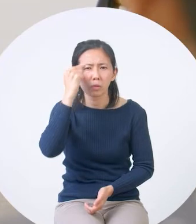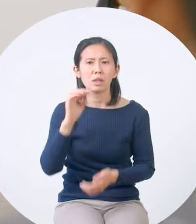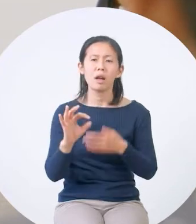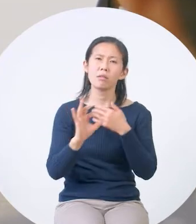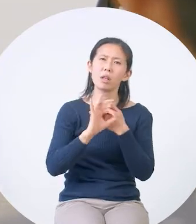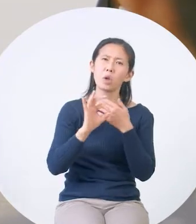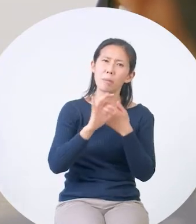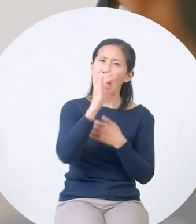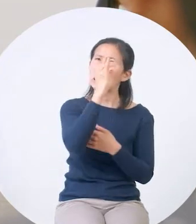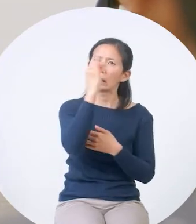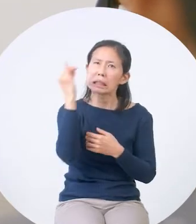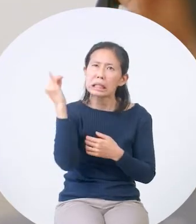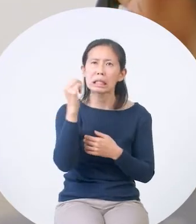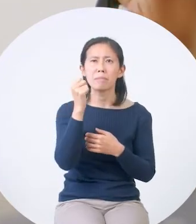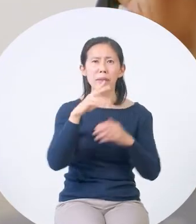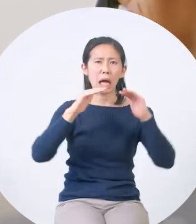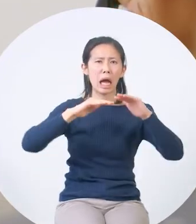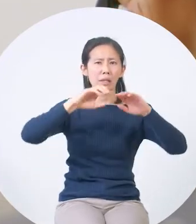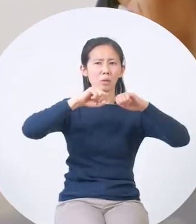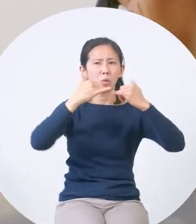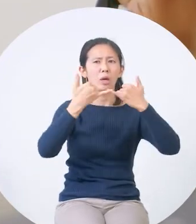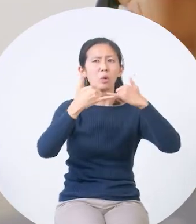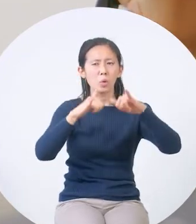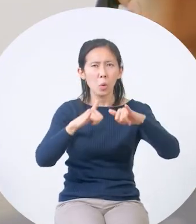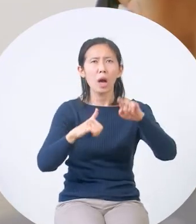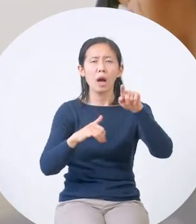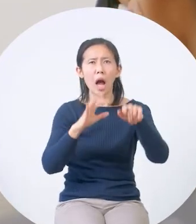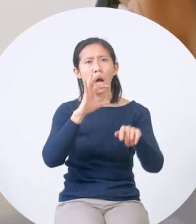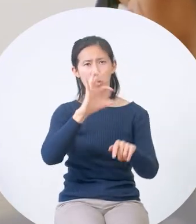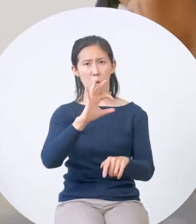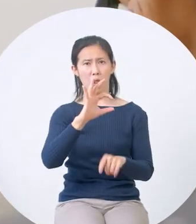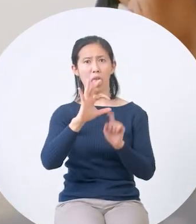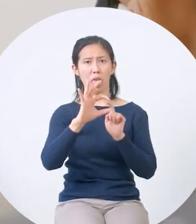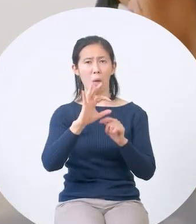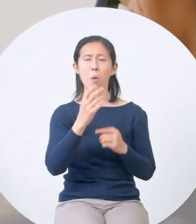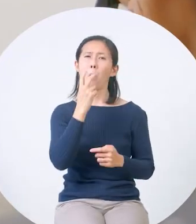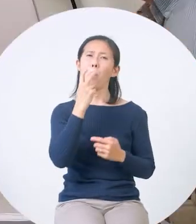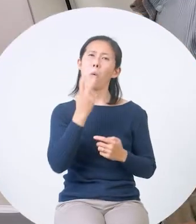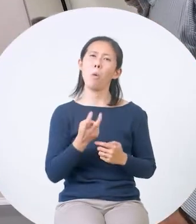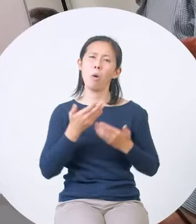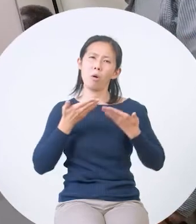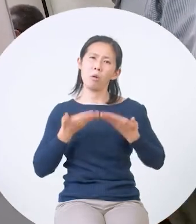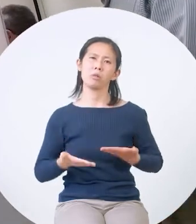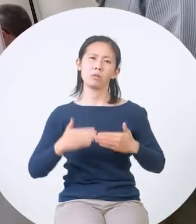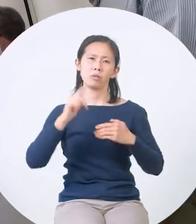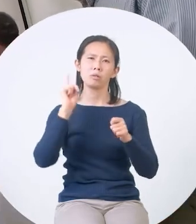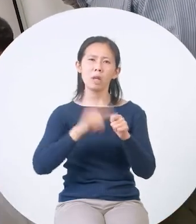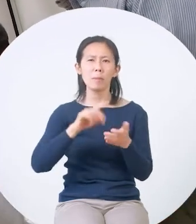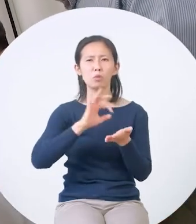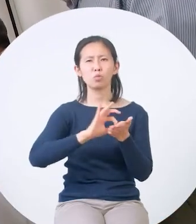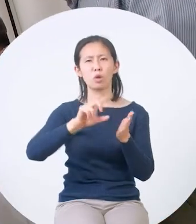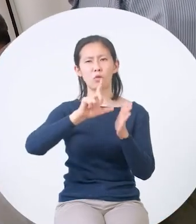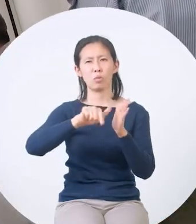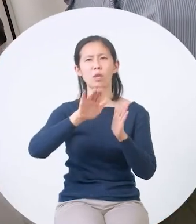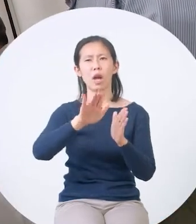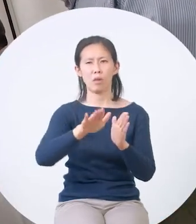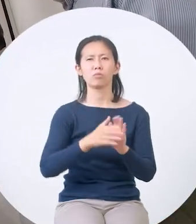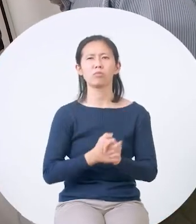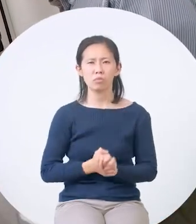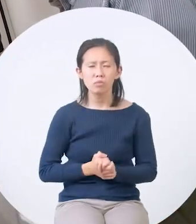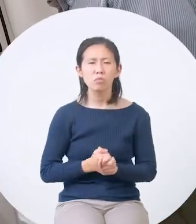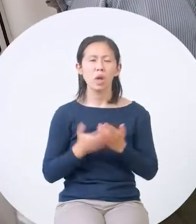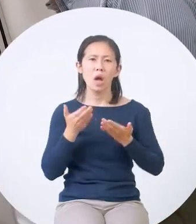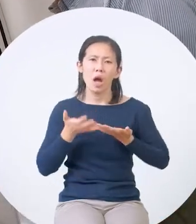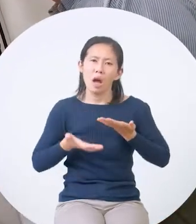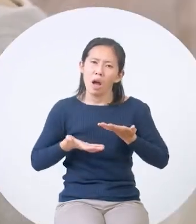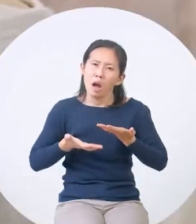知的発達障害の人があの部屋をカウンダウンするときに使うことがあるんですけども、落ち着か